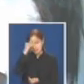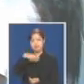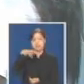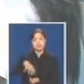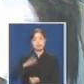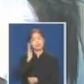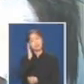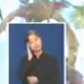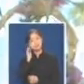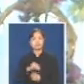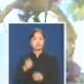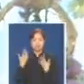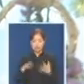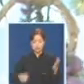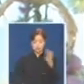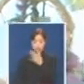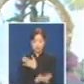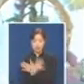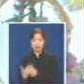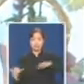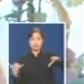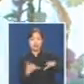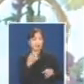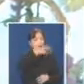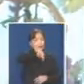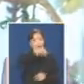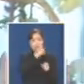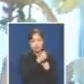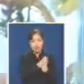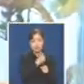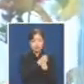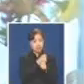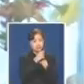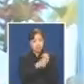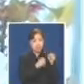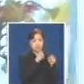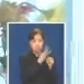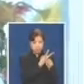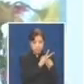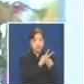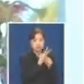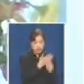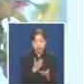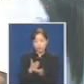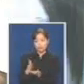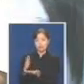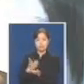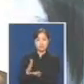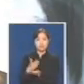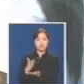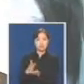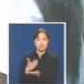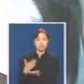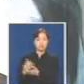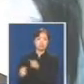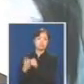เปิดโอกาสให้เขาเนี่ยไปหางานสักเอาว่า2ปีแล้วเสร็จแล้วถึงจะเริ่มใช้หนี้เป็นเวลา15ปีนะครับ